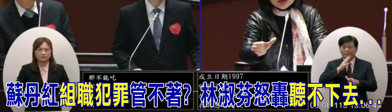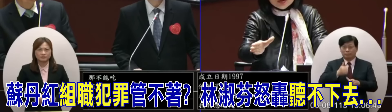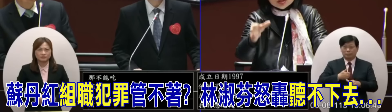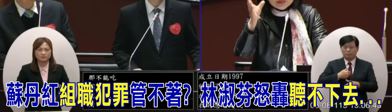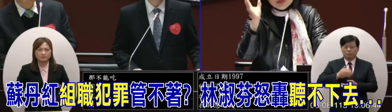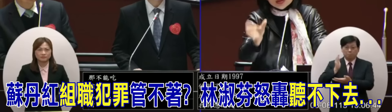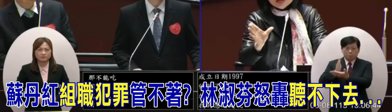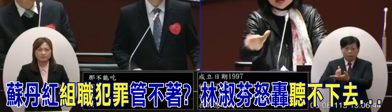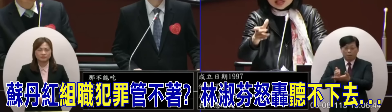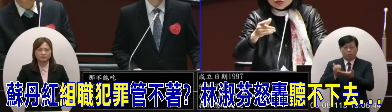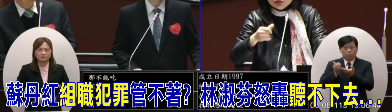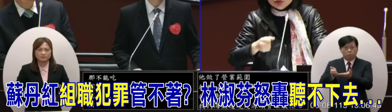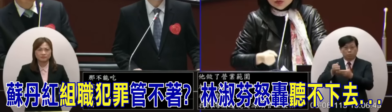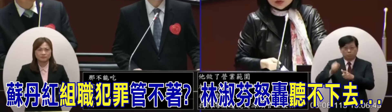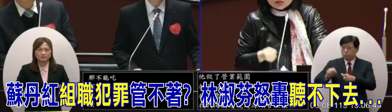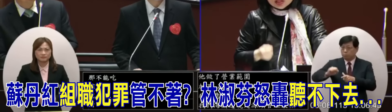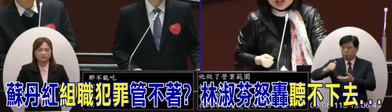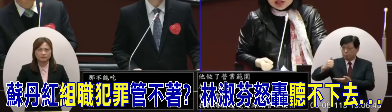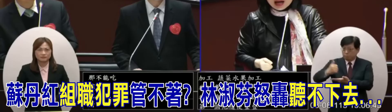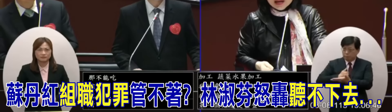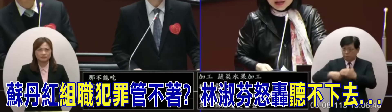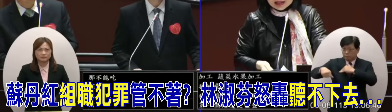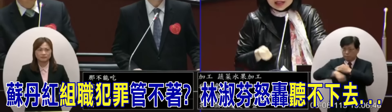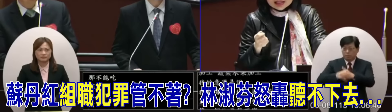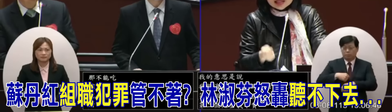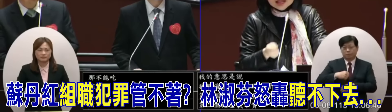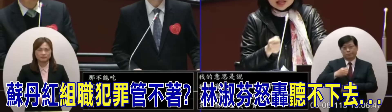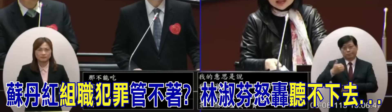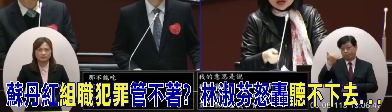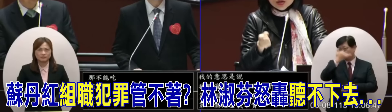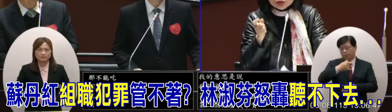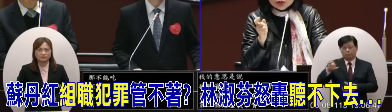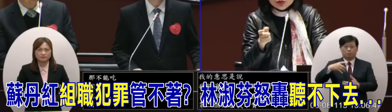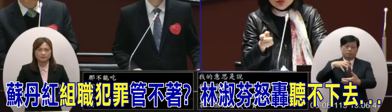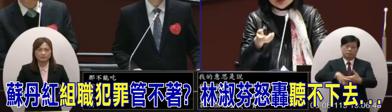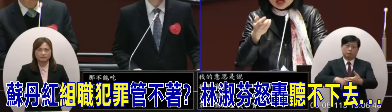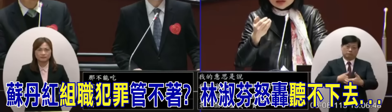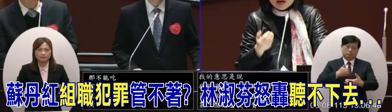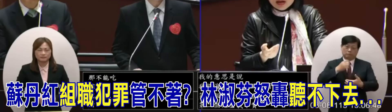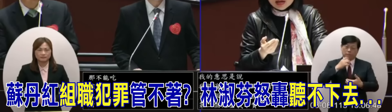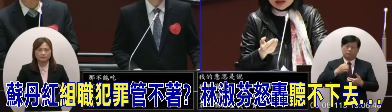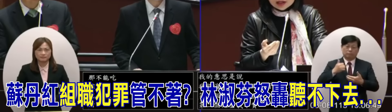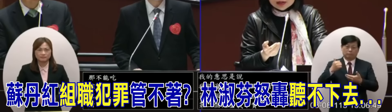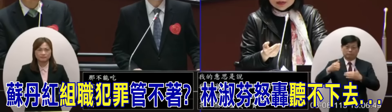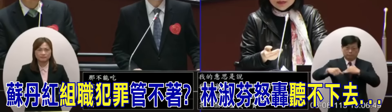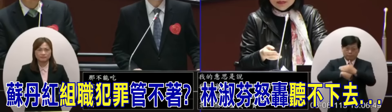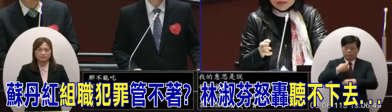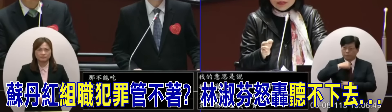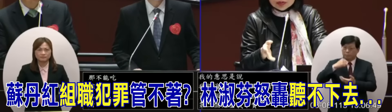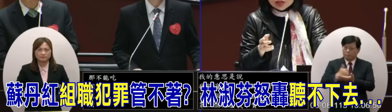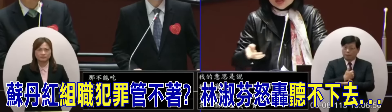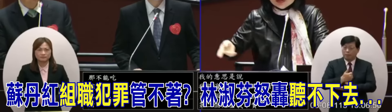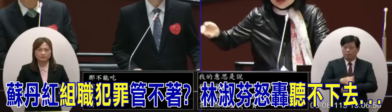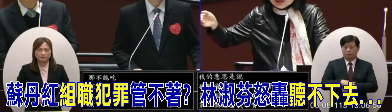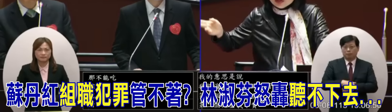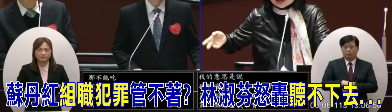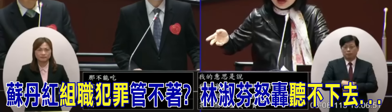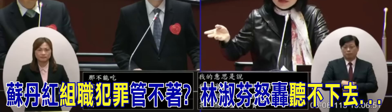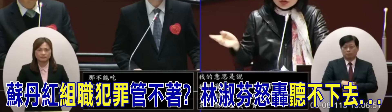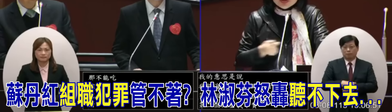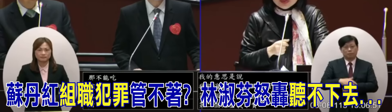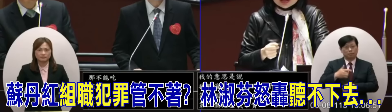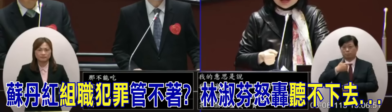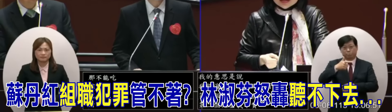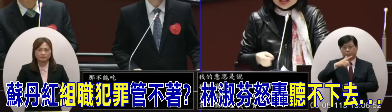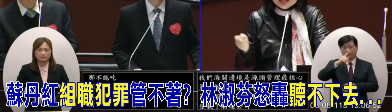掉了船运公司不能够再输入东西进来，可是他真正的输入到台湾来的不是